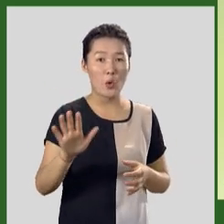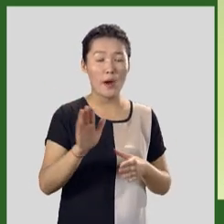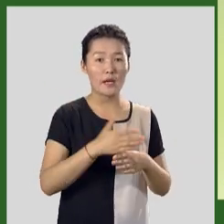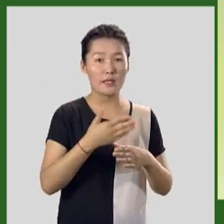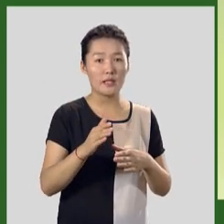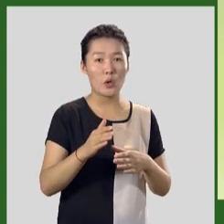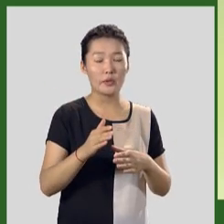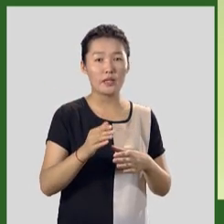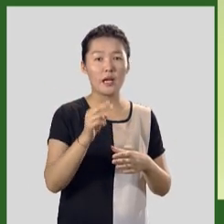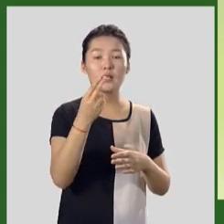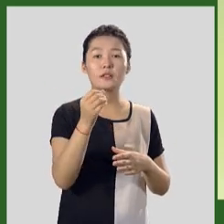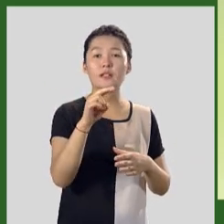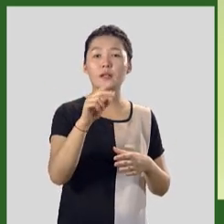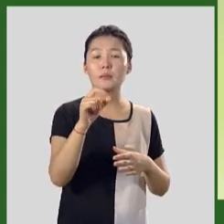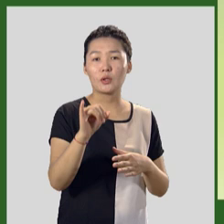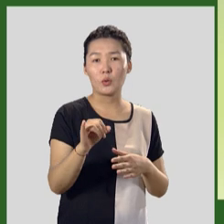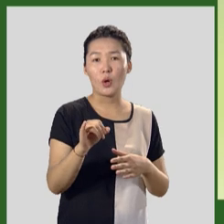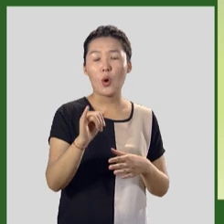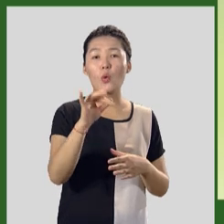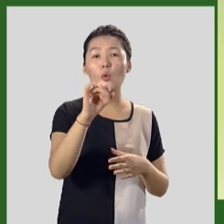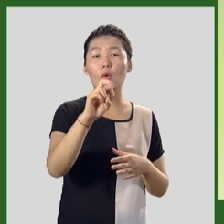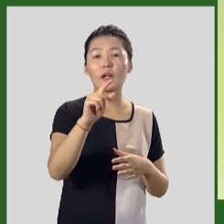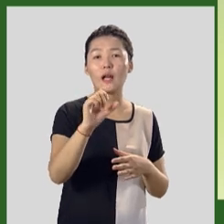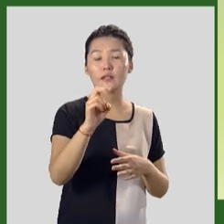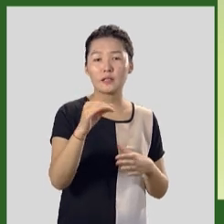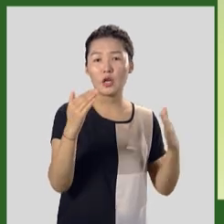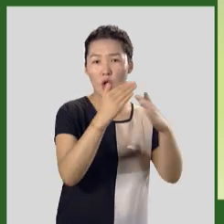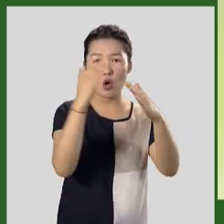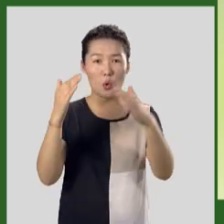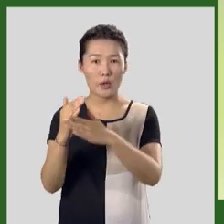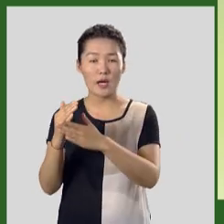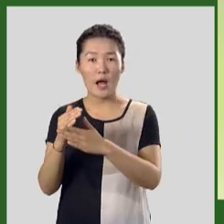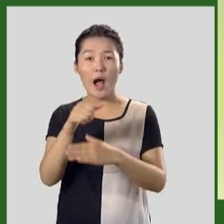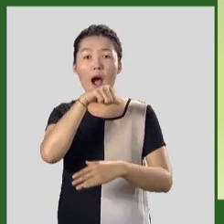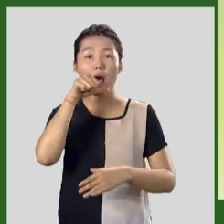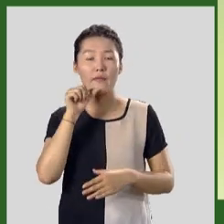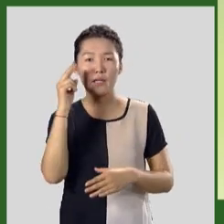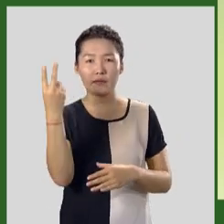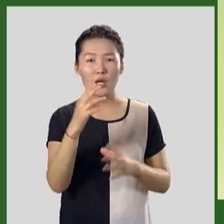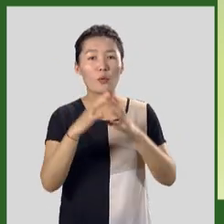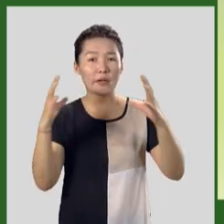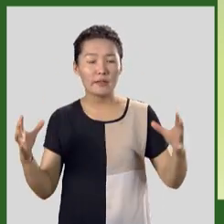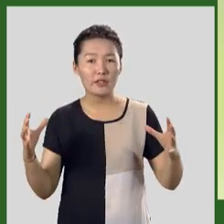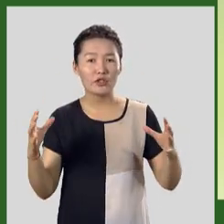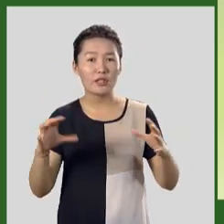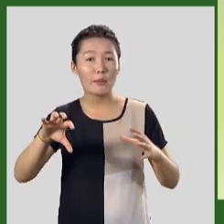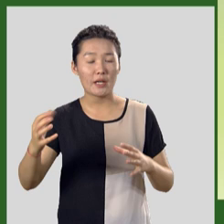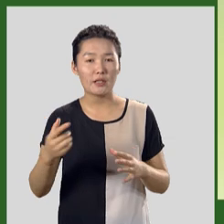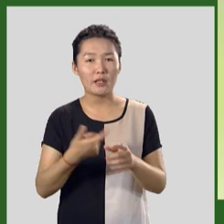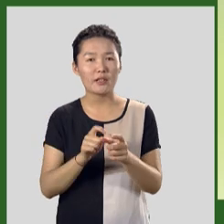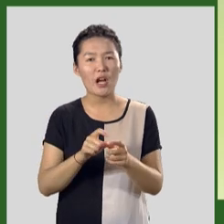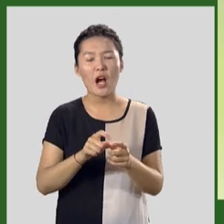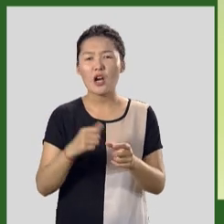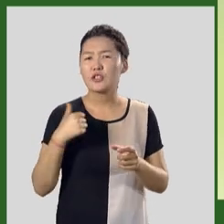цепью Уральских гор. Африка – второй по величине материк. Это самый жаркий